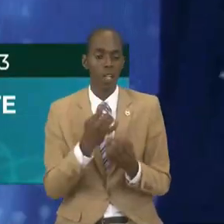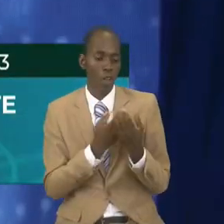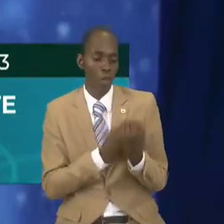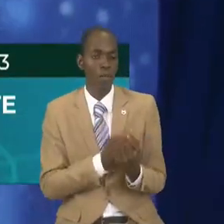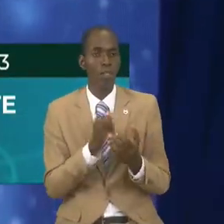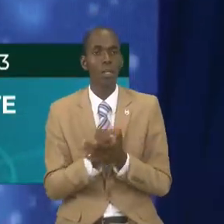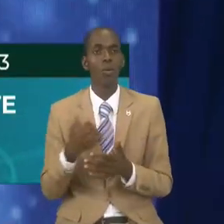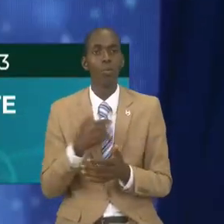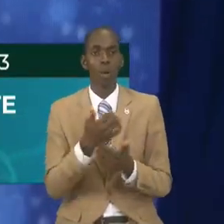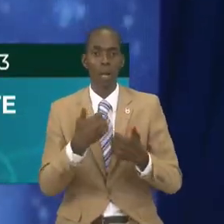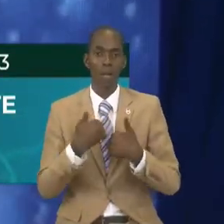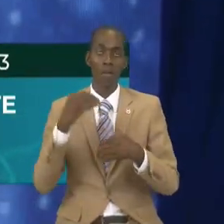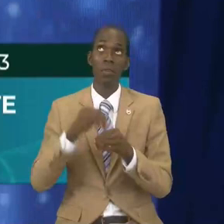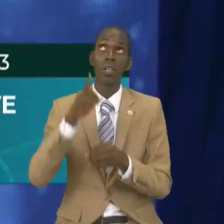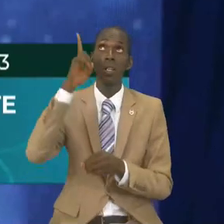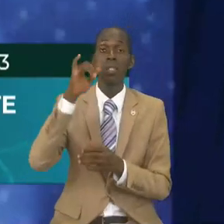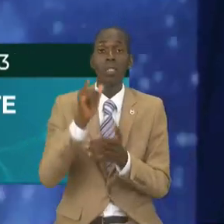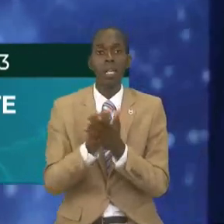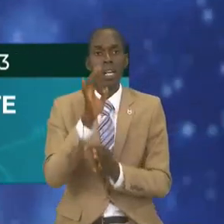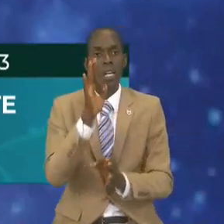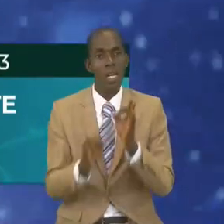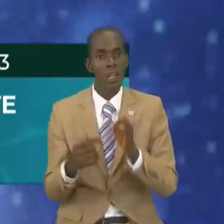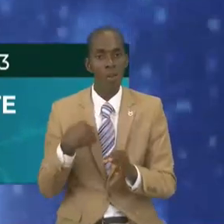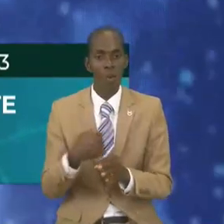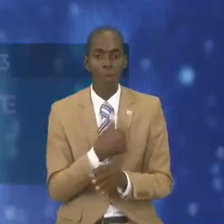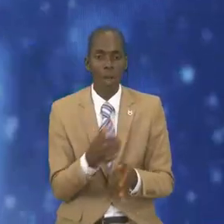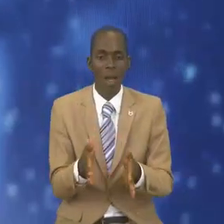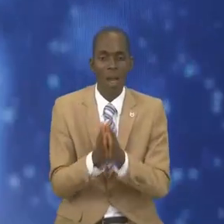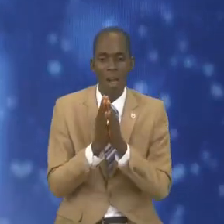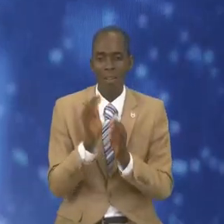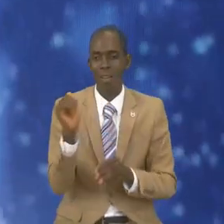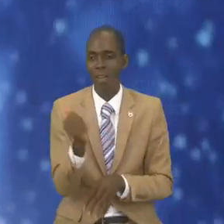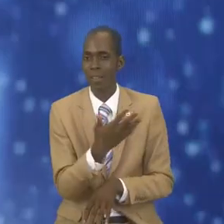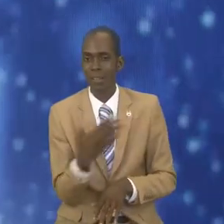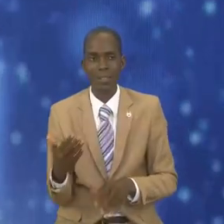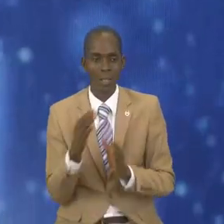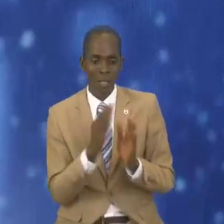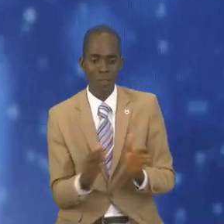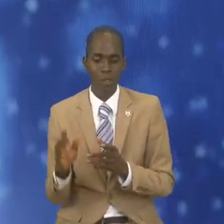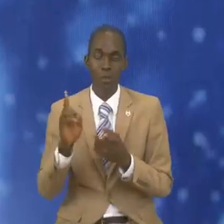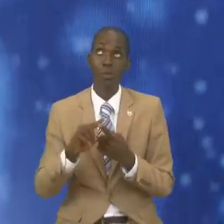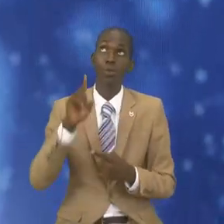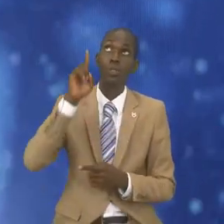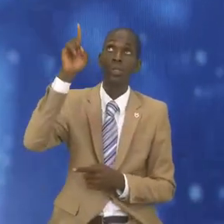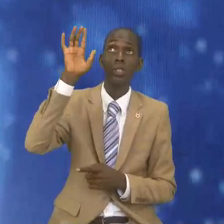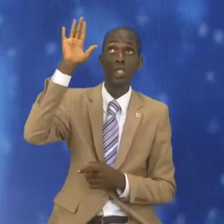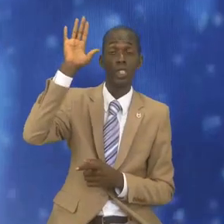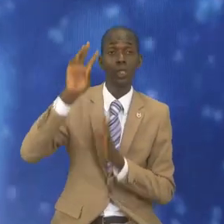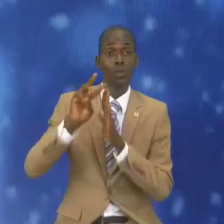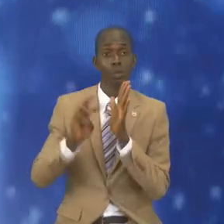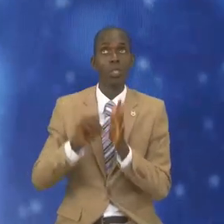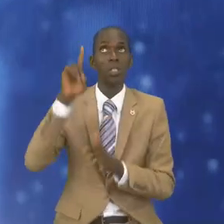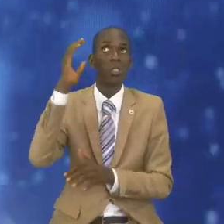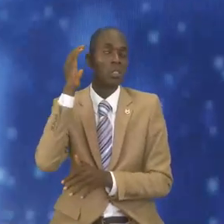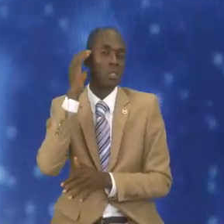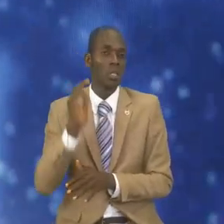cette assurance que si nous demandons quelque chose selon sa volonté, il nous